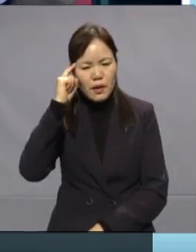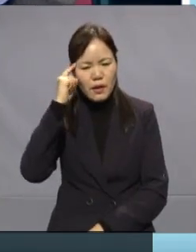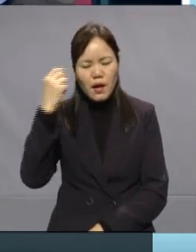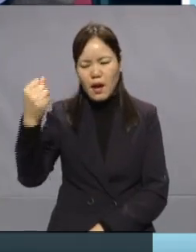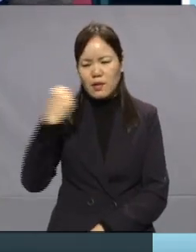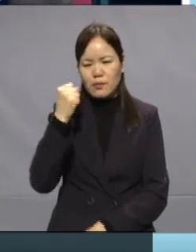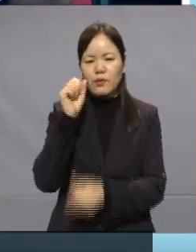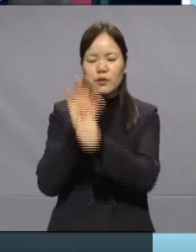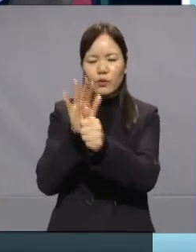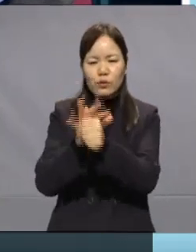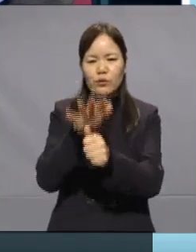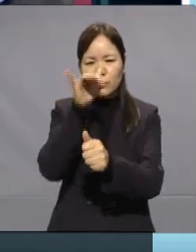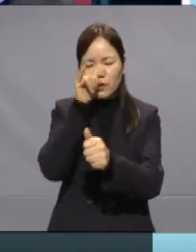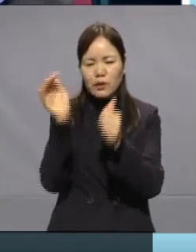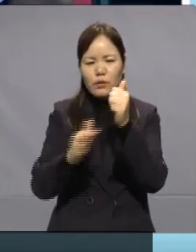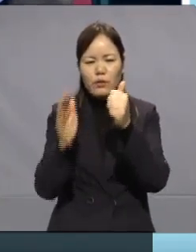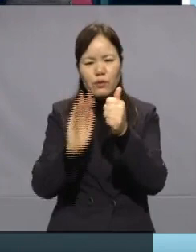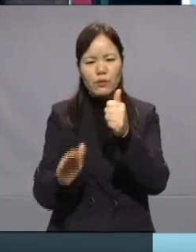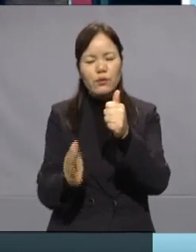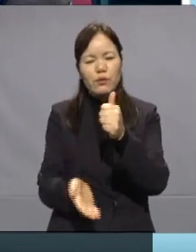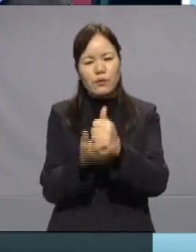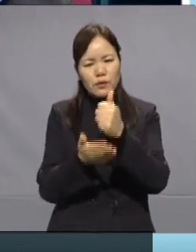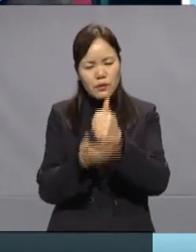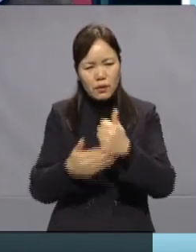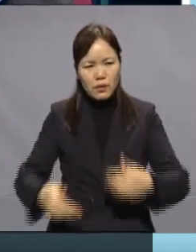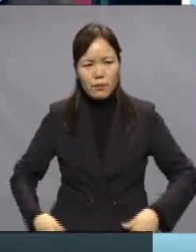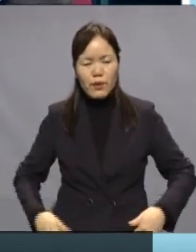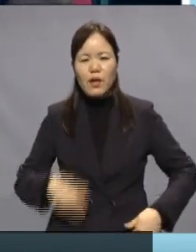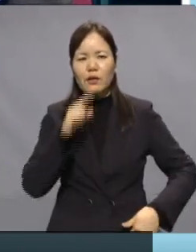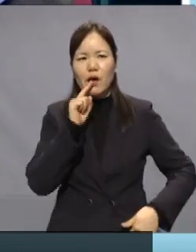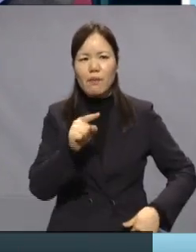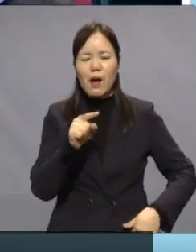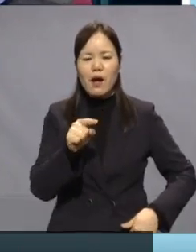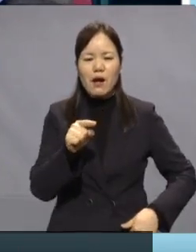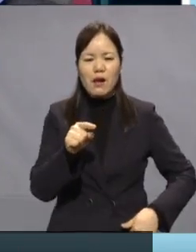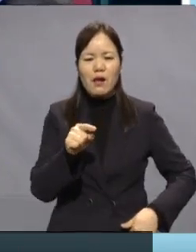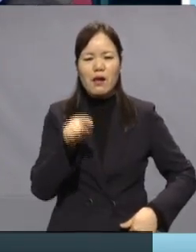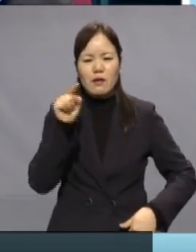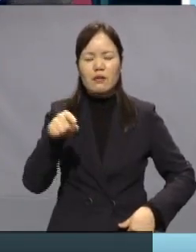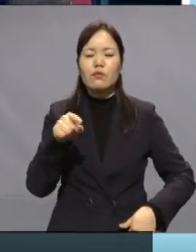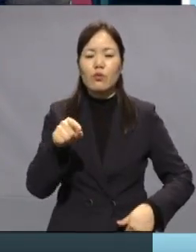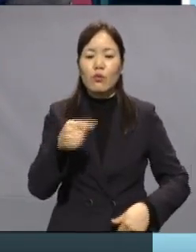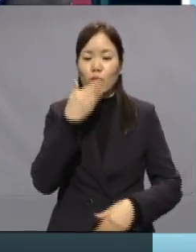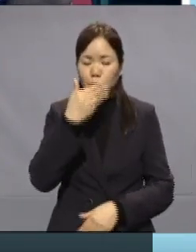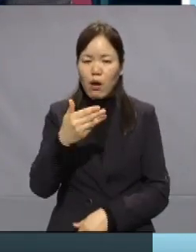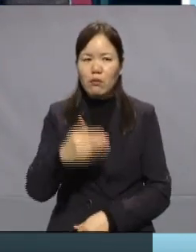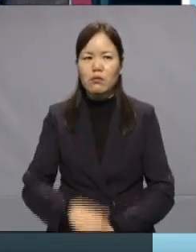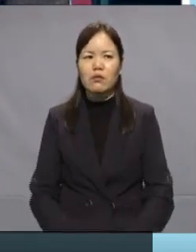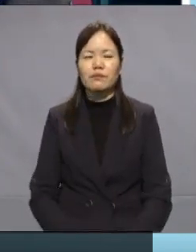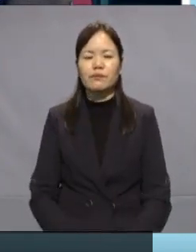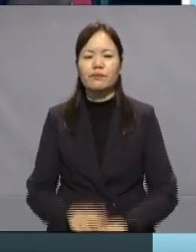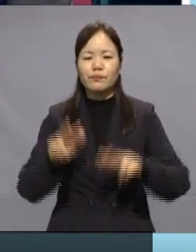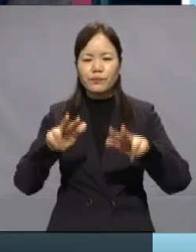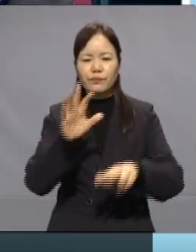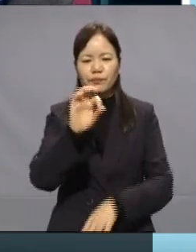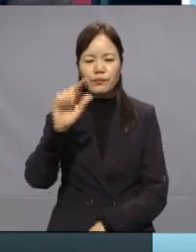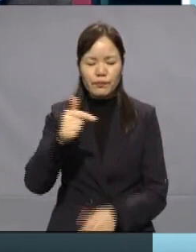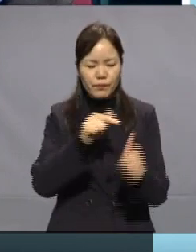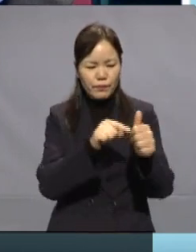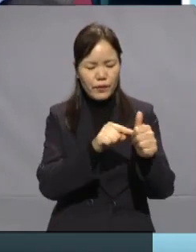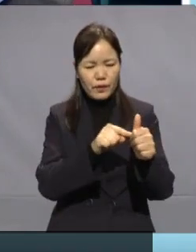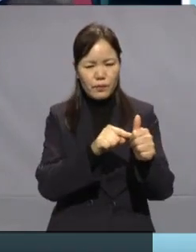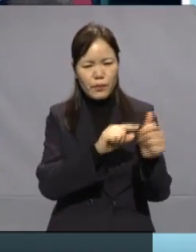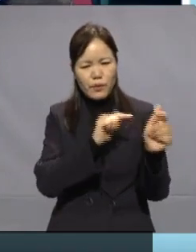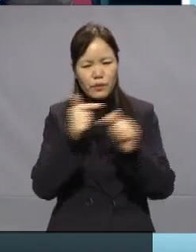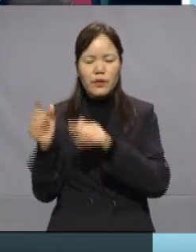힘을 실어줄 수 있는 그런 공천이 돼야 된다 이렇게 얘기하는 것은 할 수 있는 얘기입니다 그런데 지금 안철수 후보나 다른